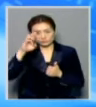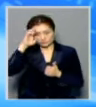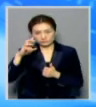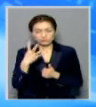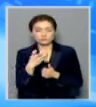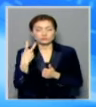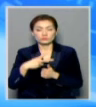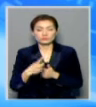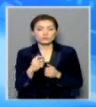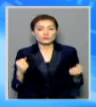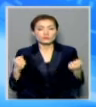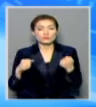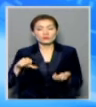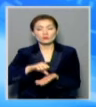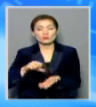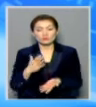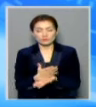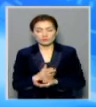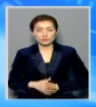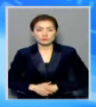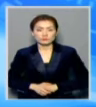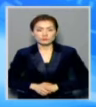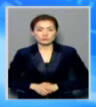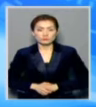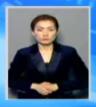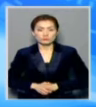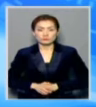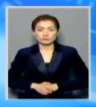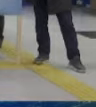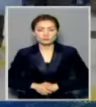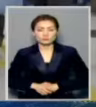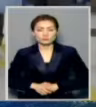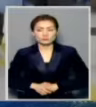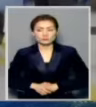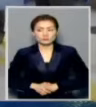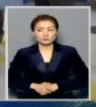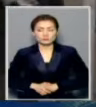мемлекеттен 421 спортшы қатысты. Тақырыпты тілші өрбітеді.